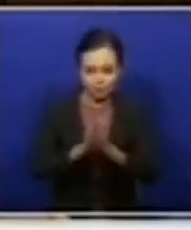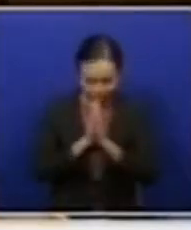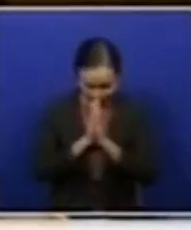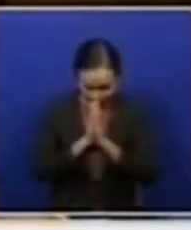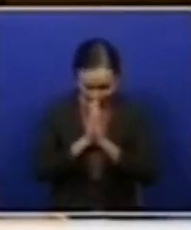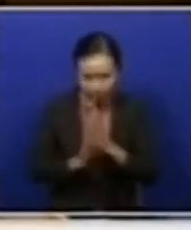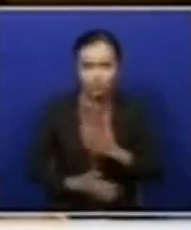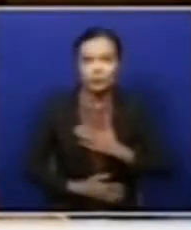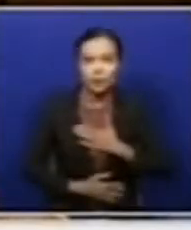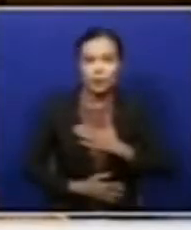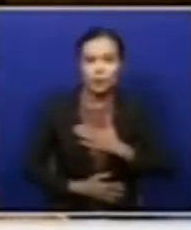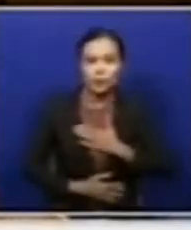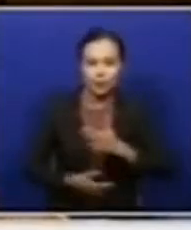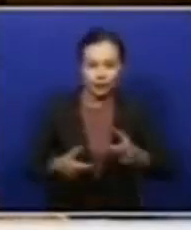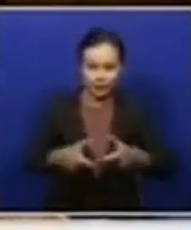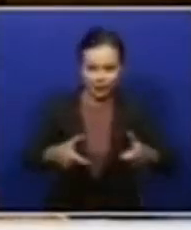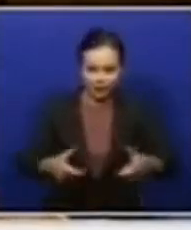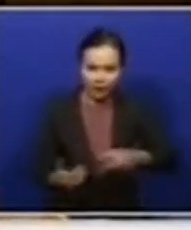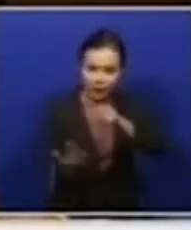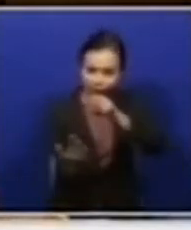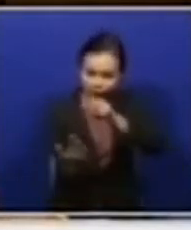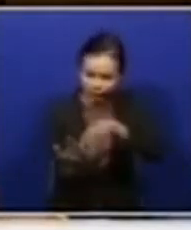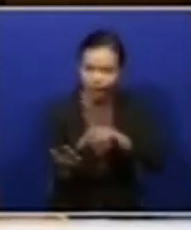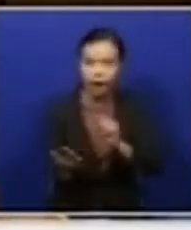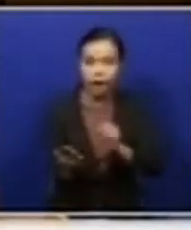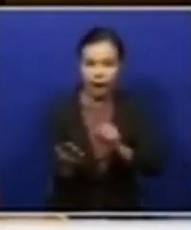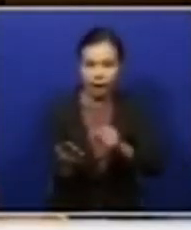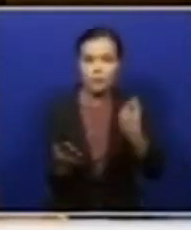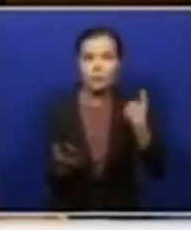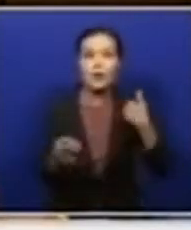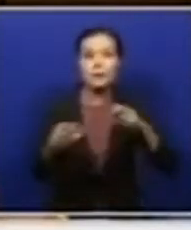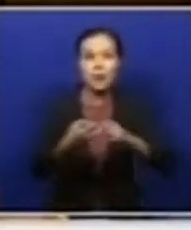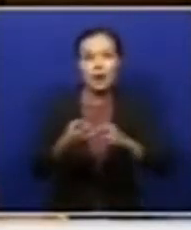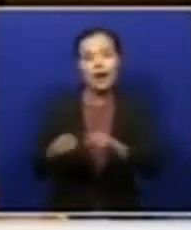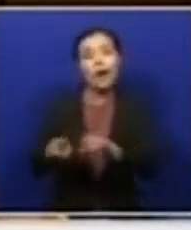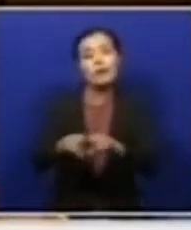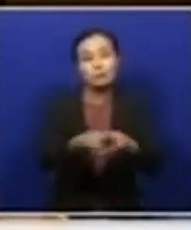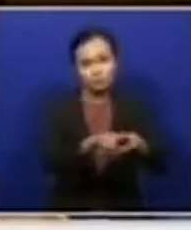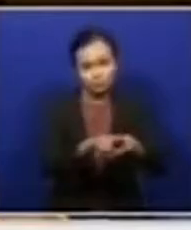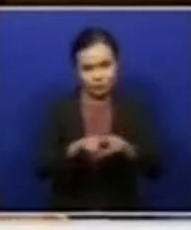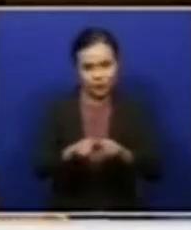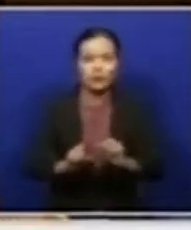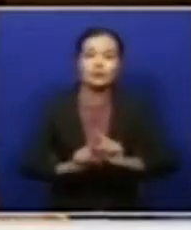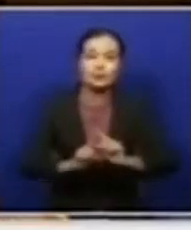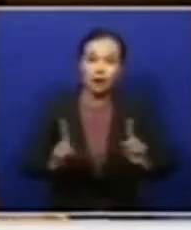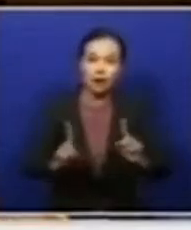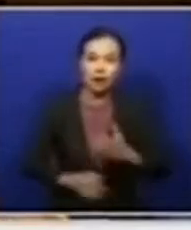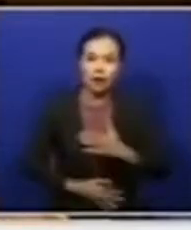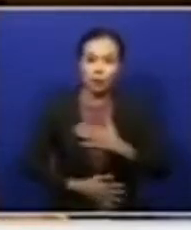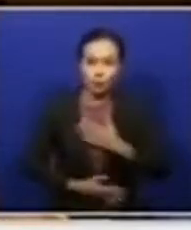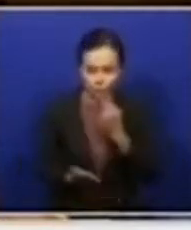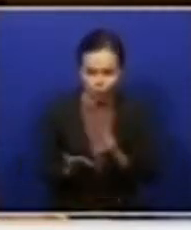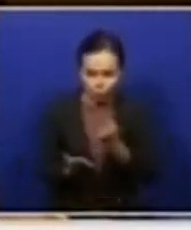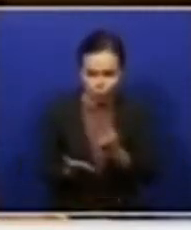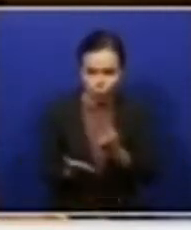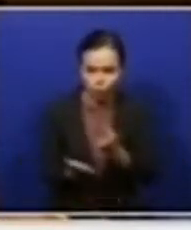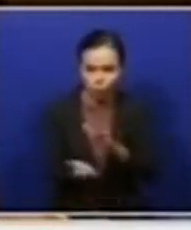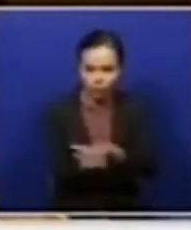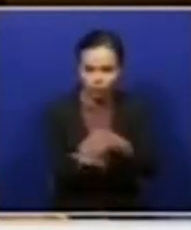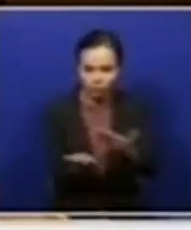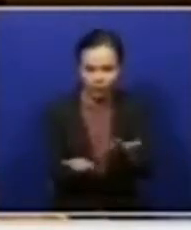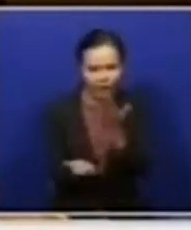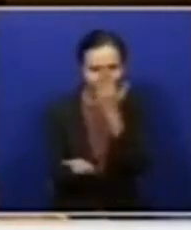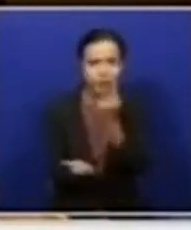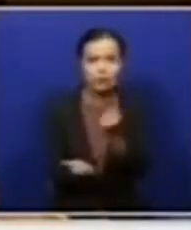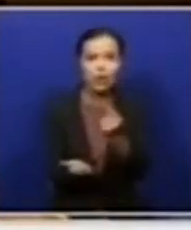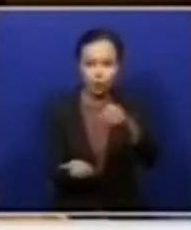ได้อ่านรายงานนะครับคืออาจจะมีปัญหาเหมือนท่านอื่นเหมือนกันแต่ก็ผมก็ไม่ได้ดูหนังสือที่ปกอย่างเดียวนะครับผมก็ดูข้าง